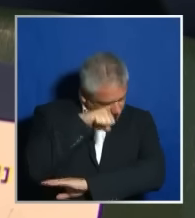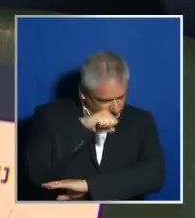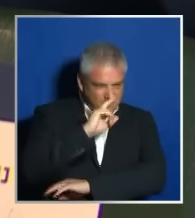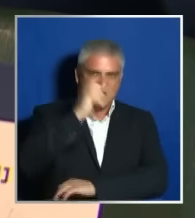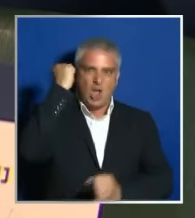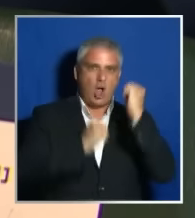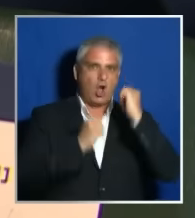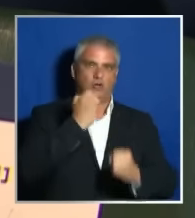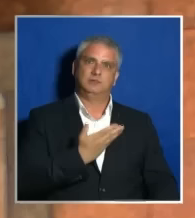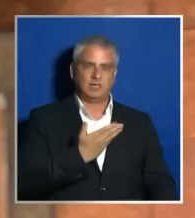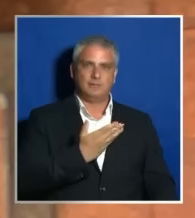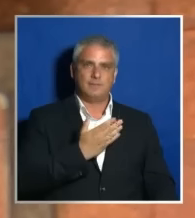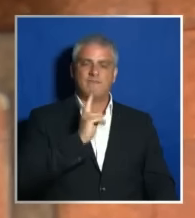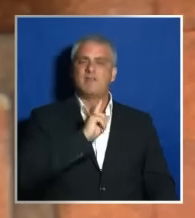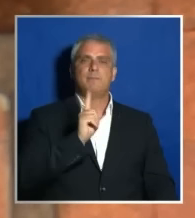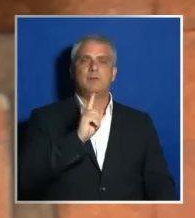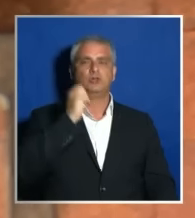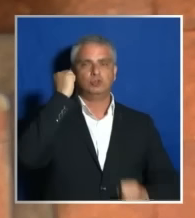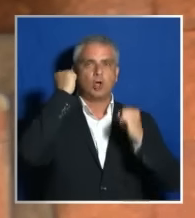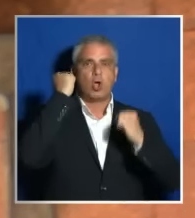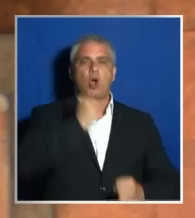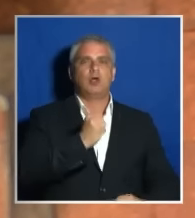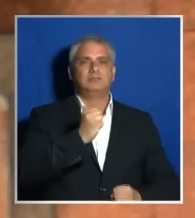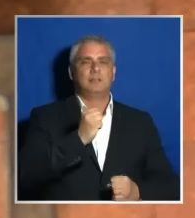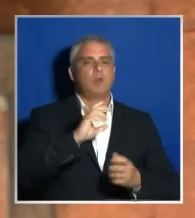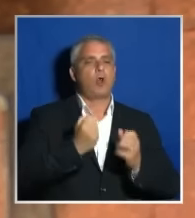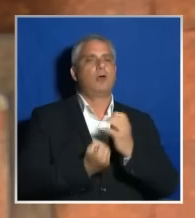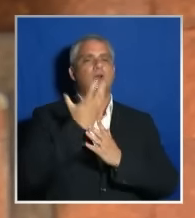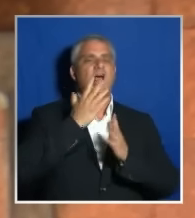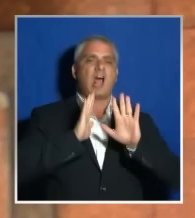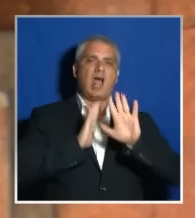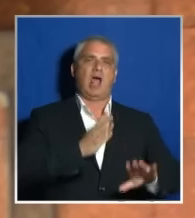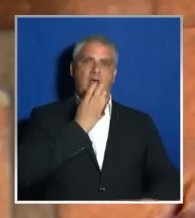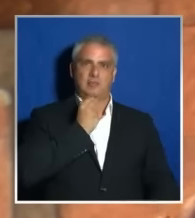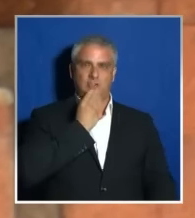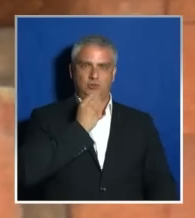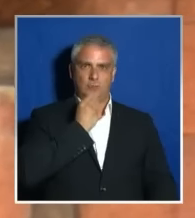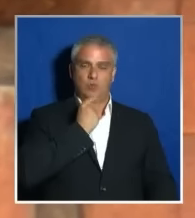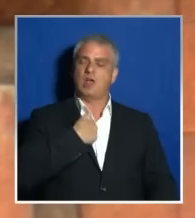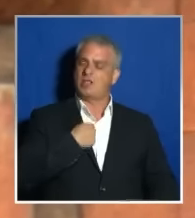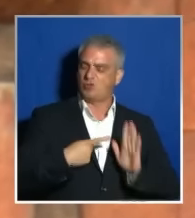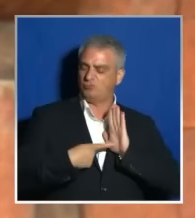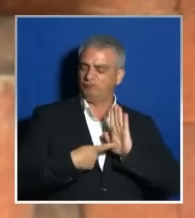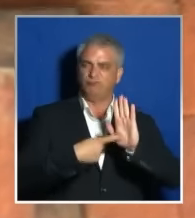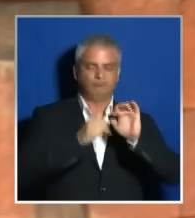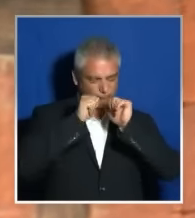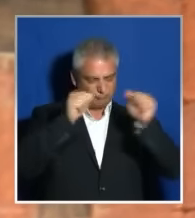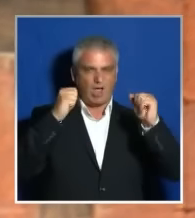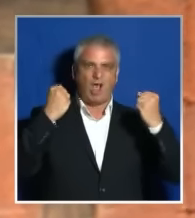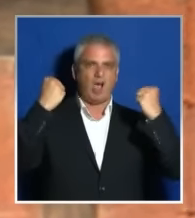בפני המרצחים ובפני מרצחי או מחוללי האנטישמיות. נשמיע ברמה את